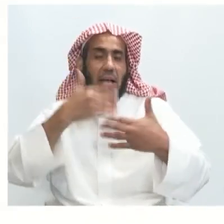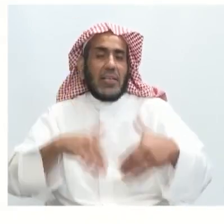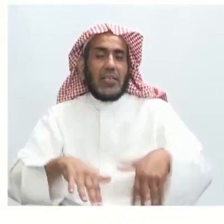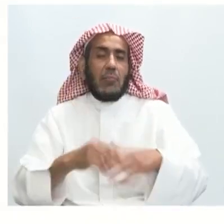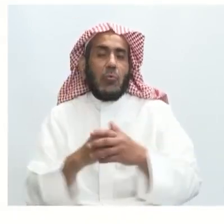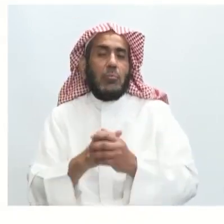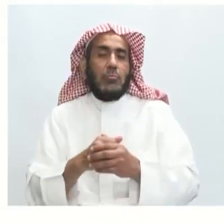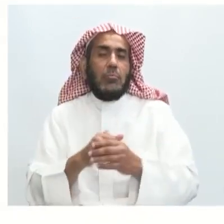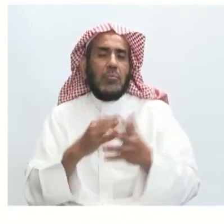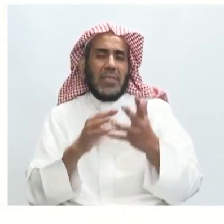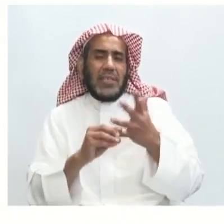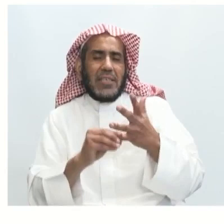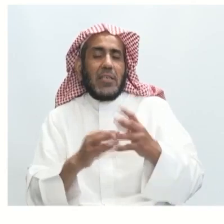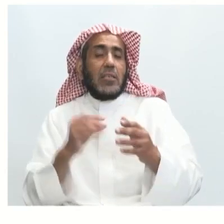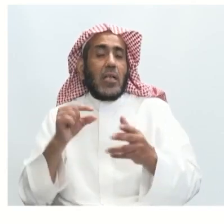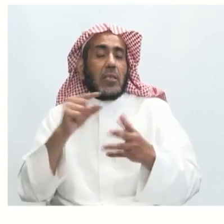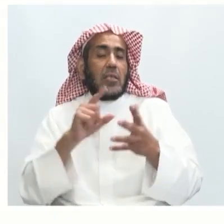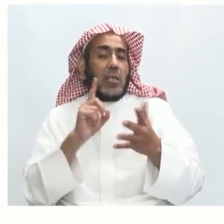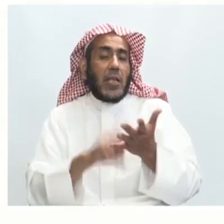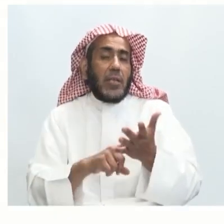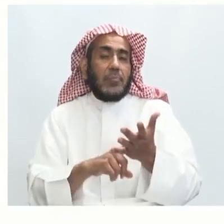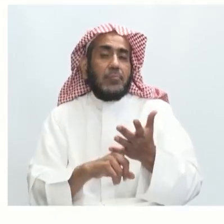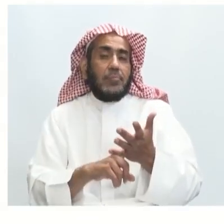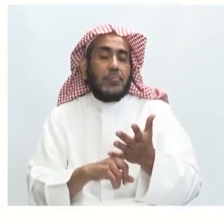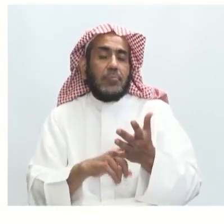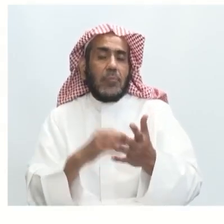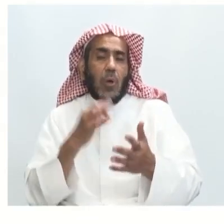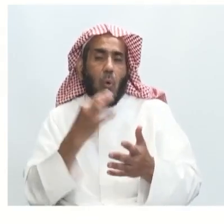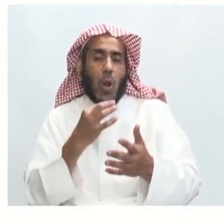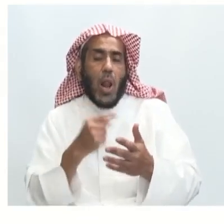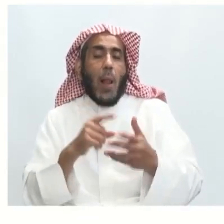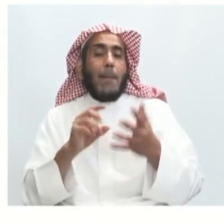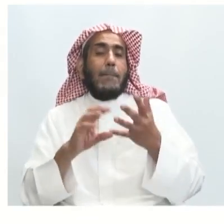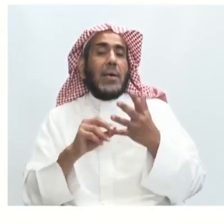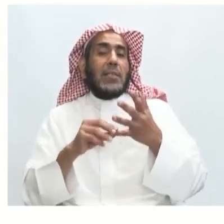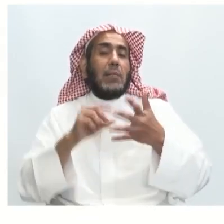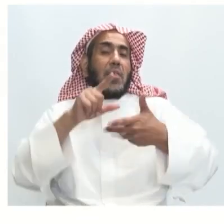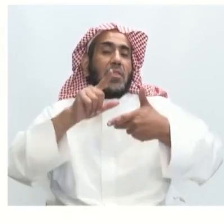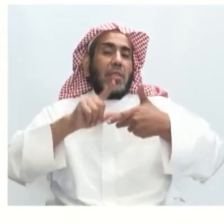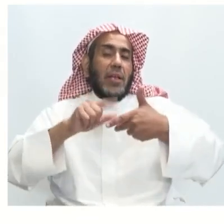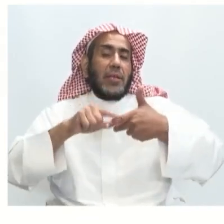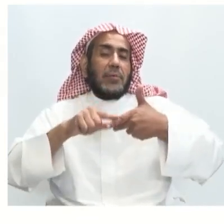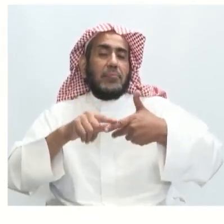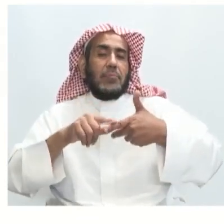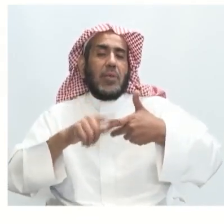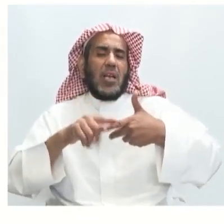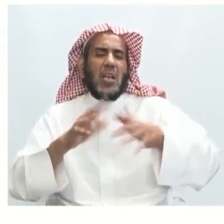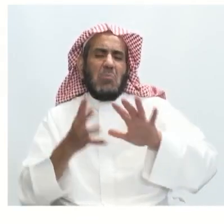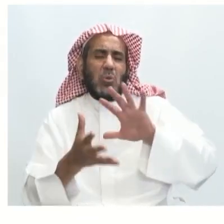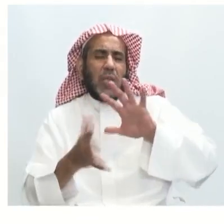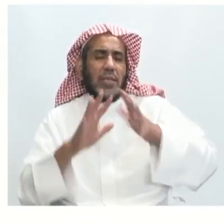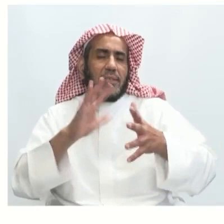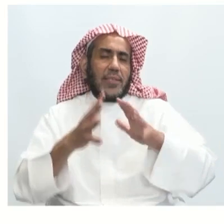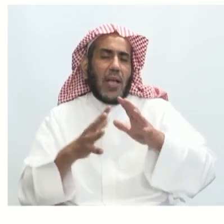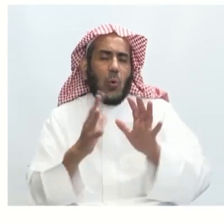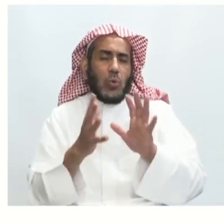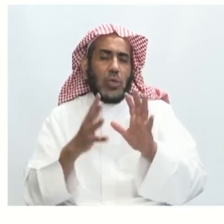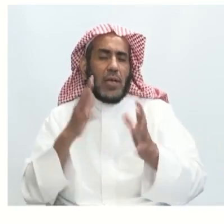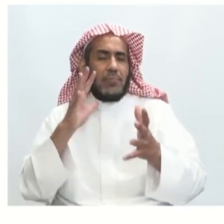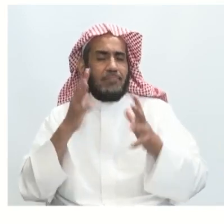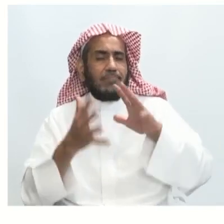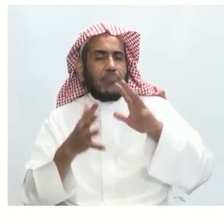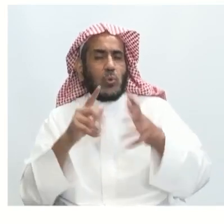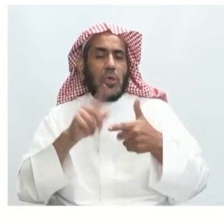البناء اذا من هد جانبه هنا درجه تاكيد هنا تقول في المرتبه الثانيه يعني ياتي لي المتردد او الشك